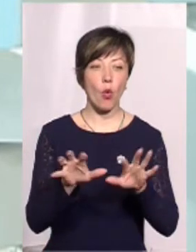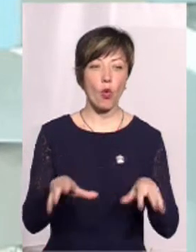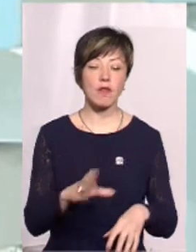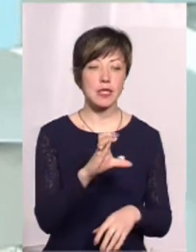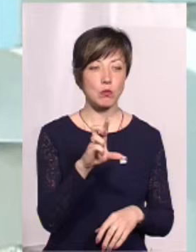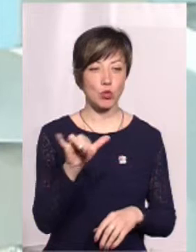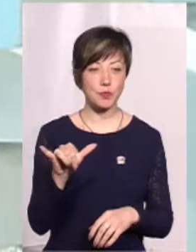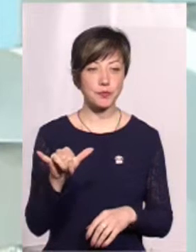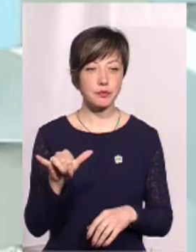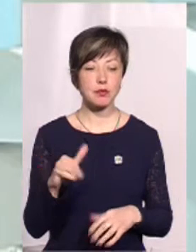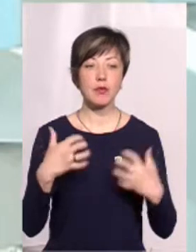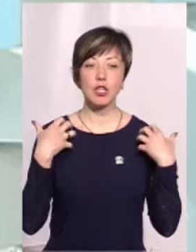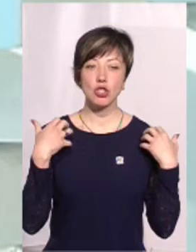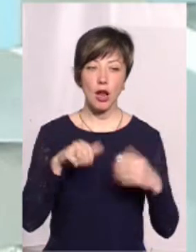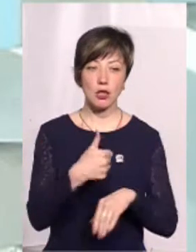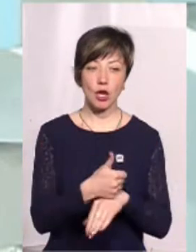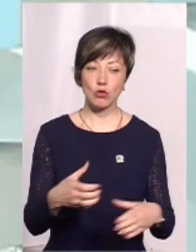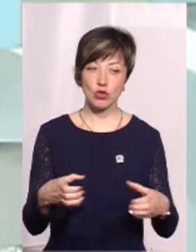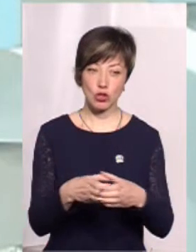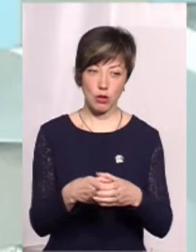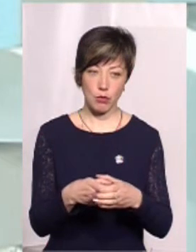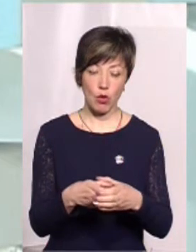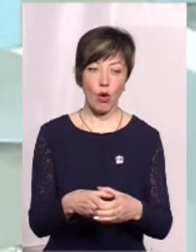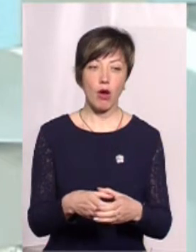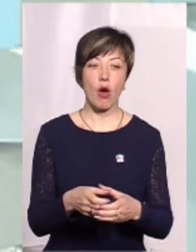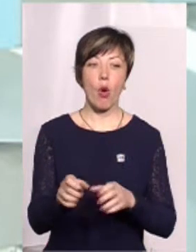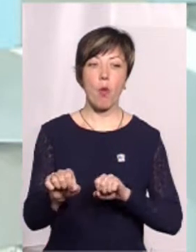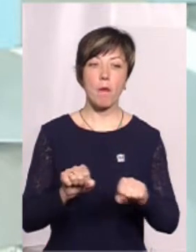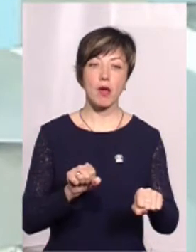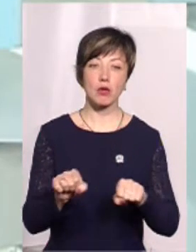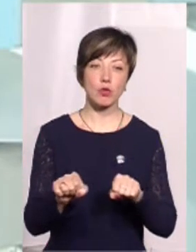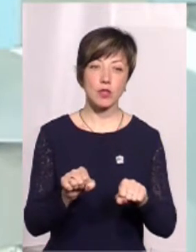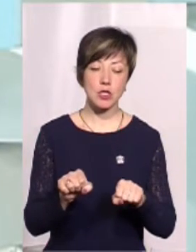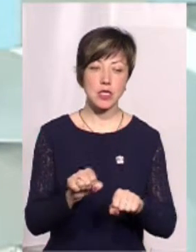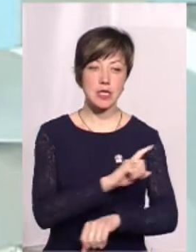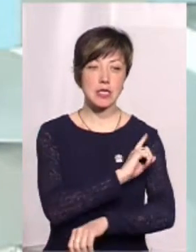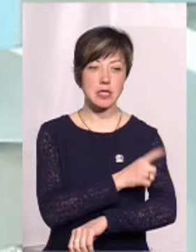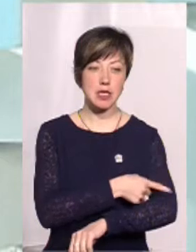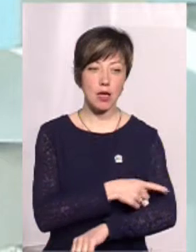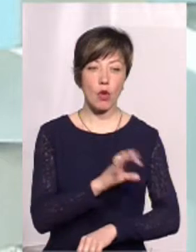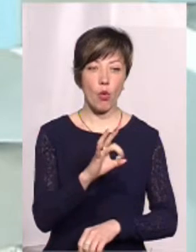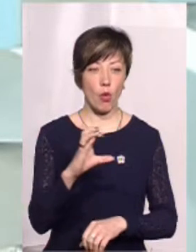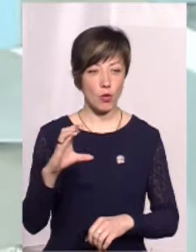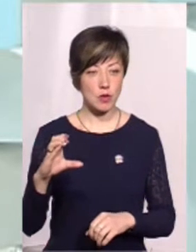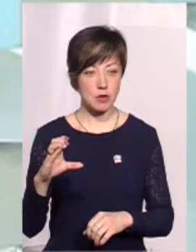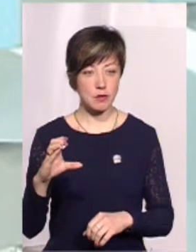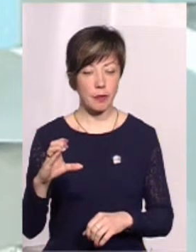СБУ, начальника Генерального штабу, командувача сил об'єднаних